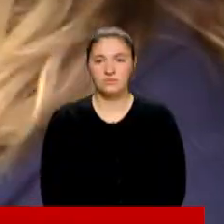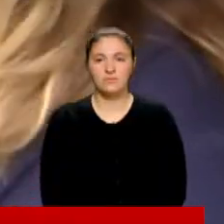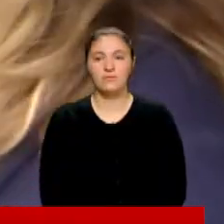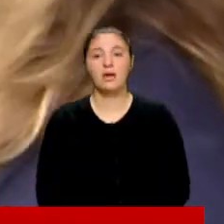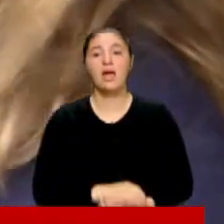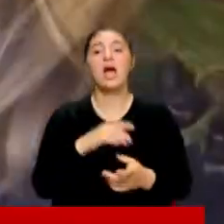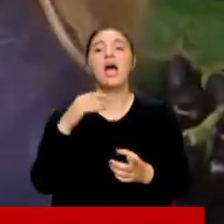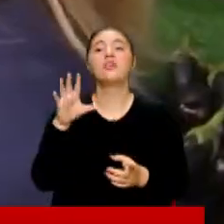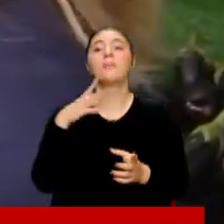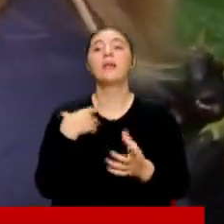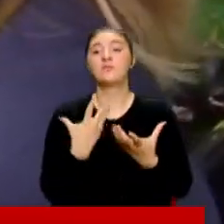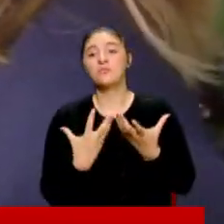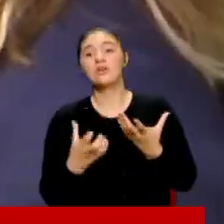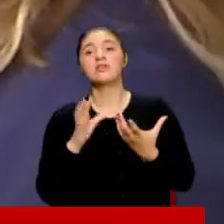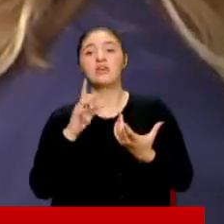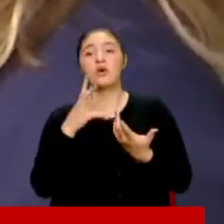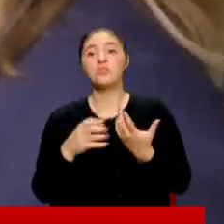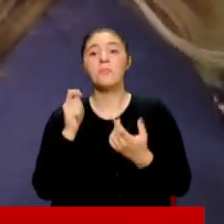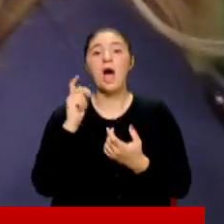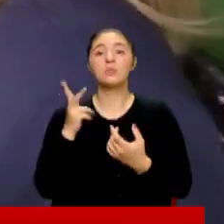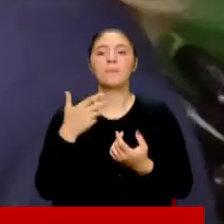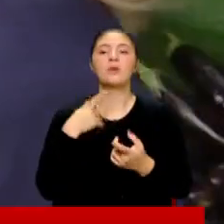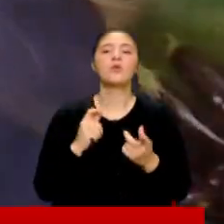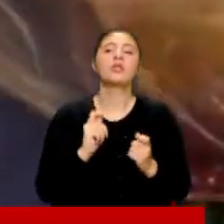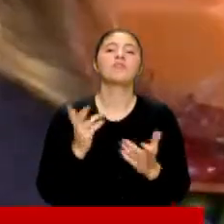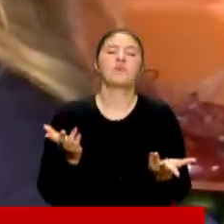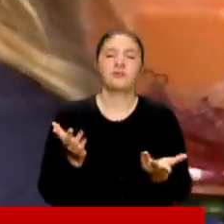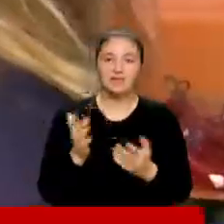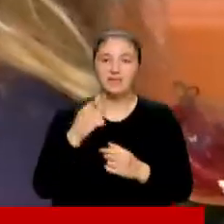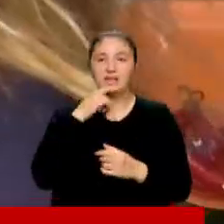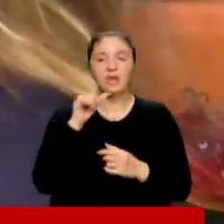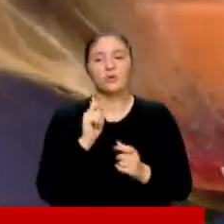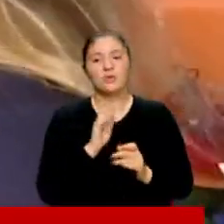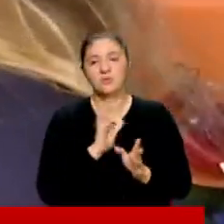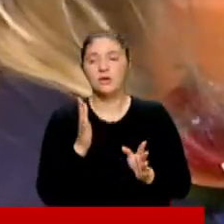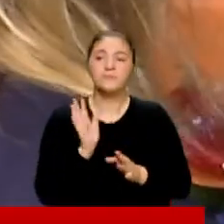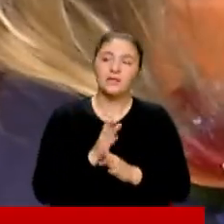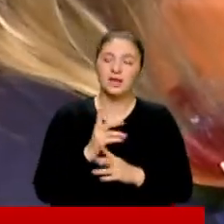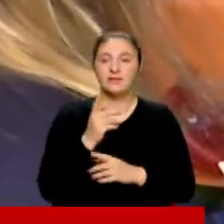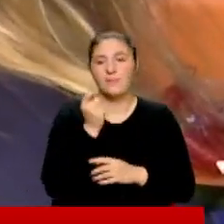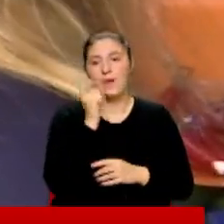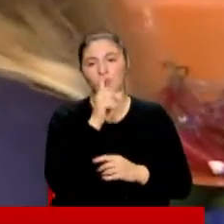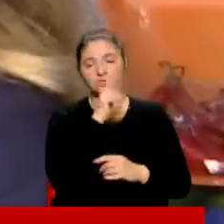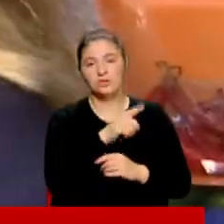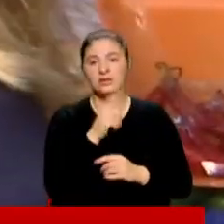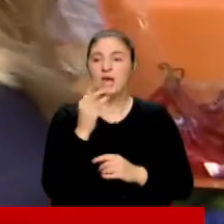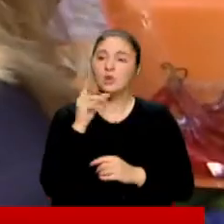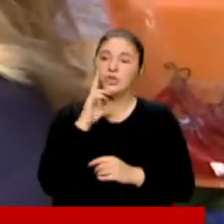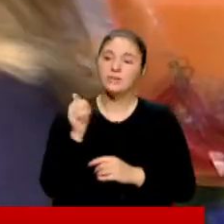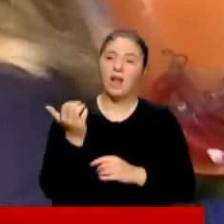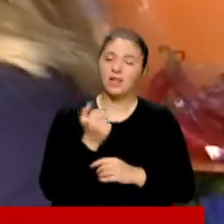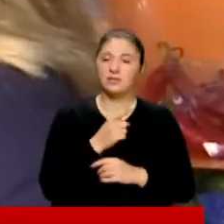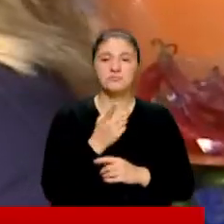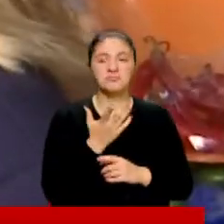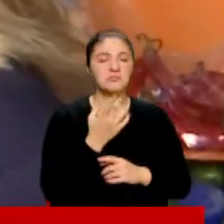Ha, sızma değil benimkisi. Sızmalar çok pahalı canım. Ben onu kullanmıyorum zaten. Zeytinyağı kullanmıyorum. Neden? Fiyatından dolayı. En son ne zaman